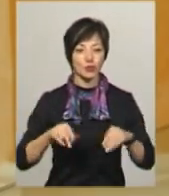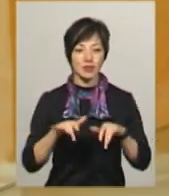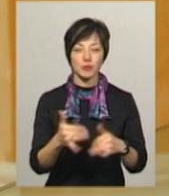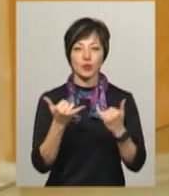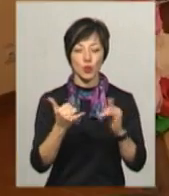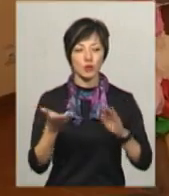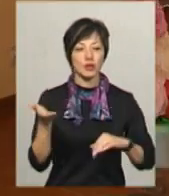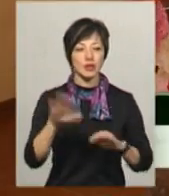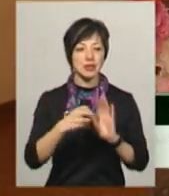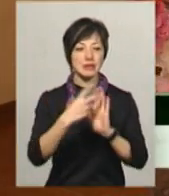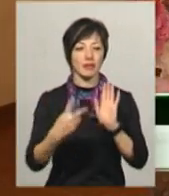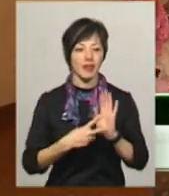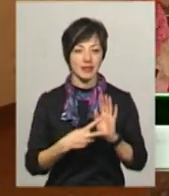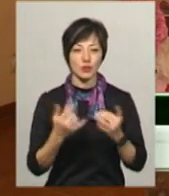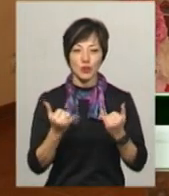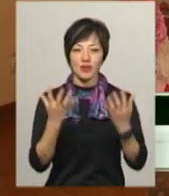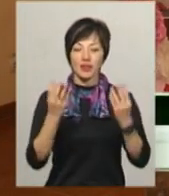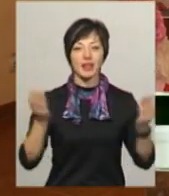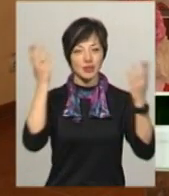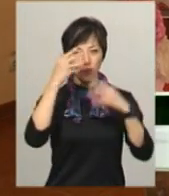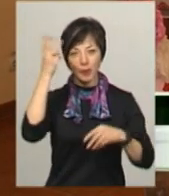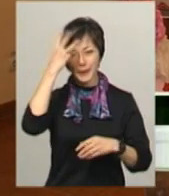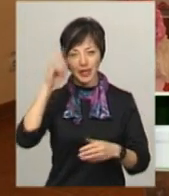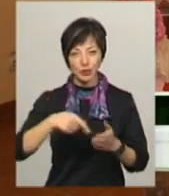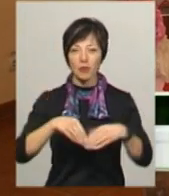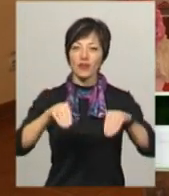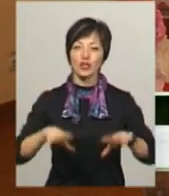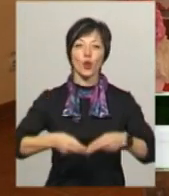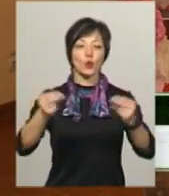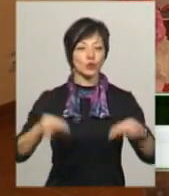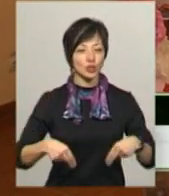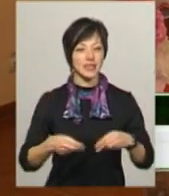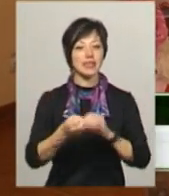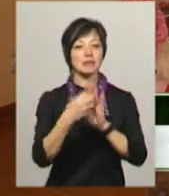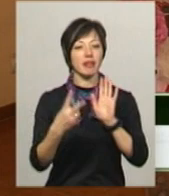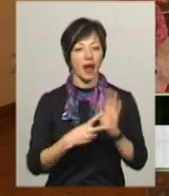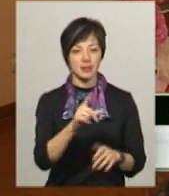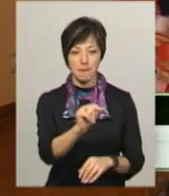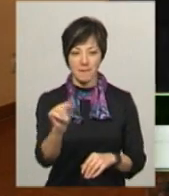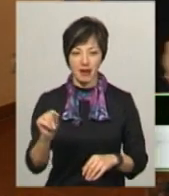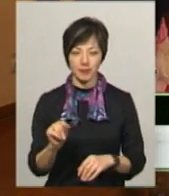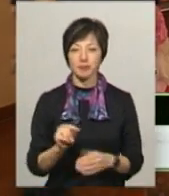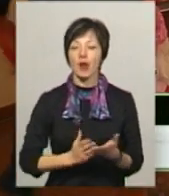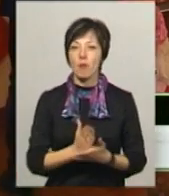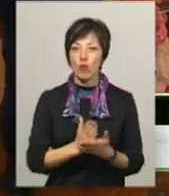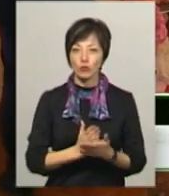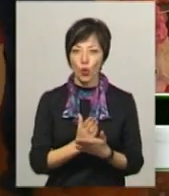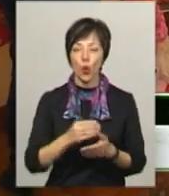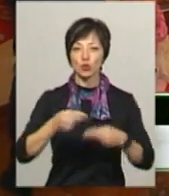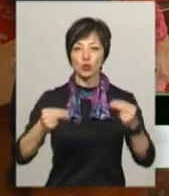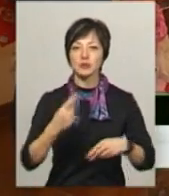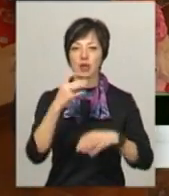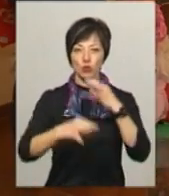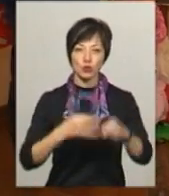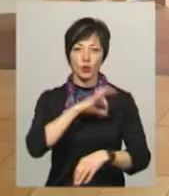сьогодні буде 17. Сьогодні у день закоханих у Хмельницькому вирішили одружитися 17 пар. А послугою шлюб за добу